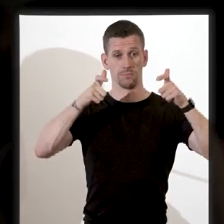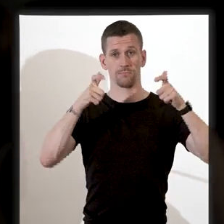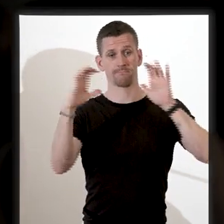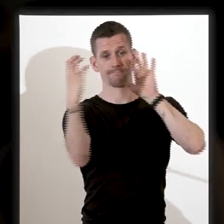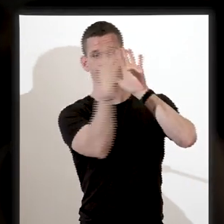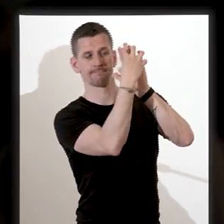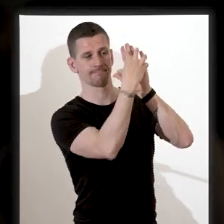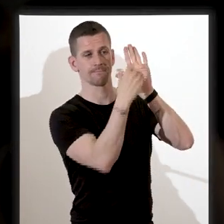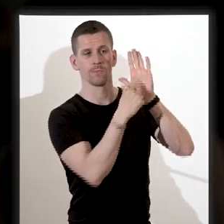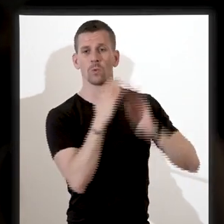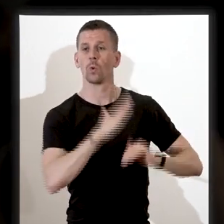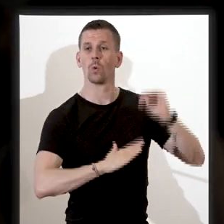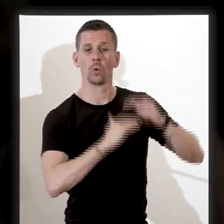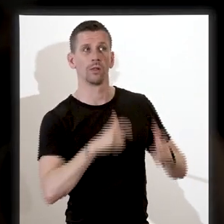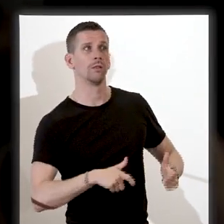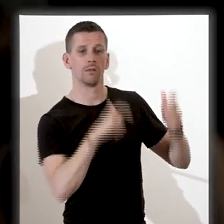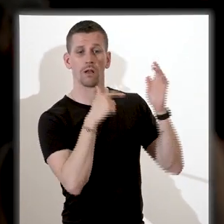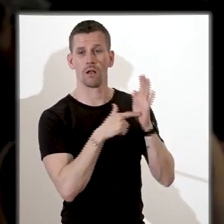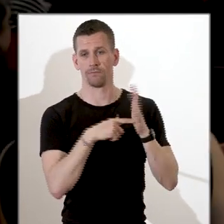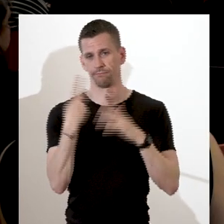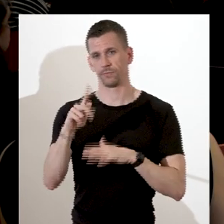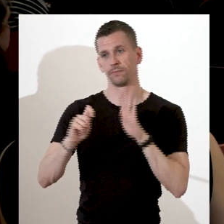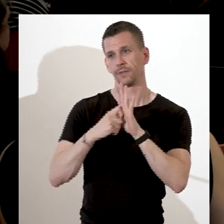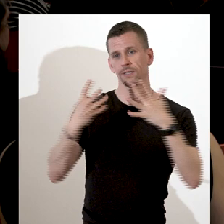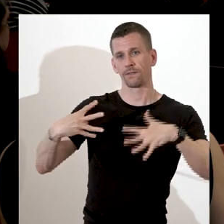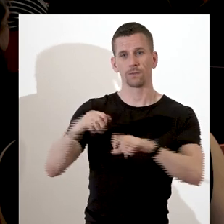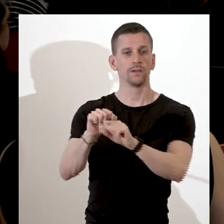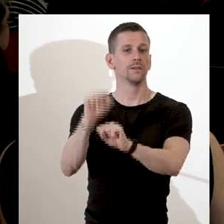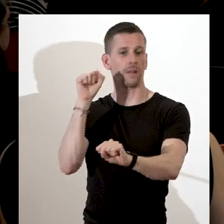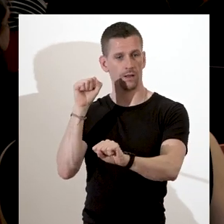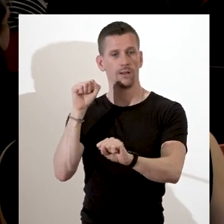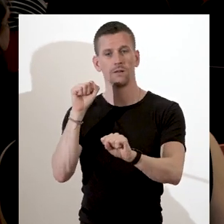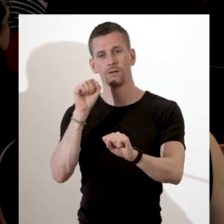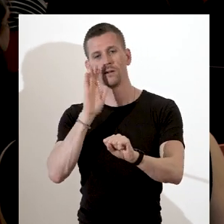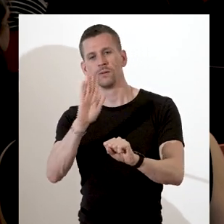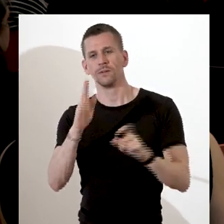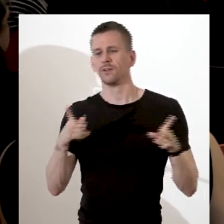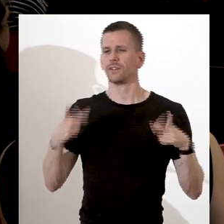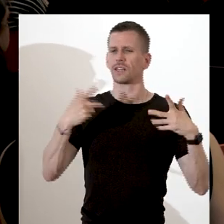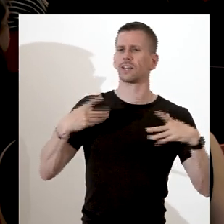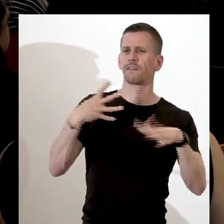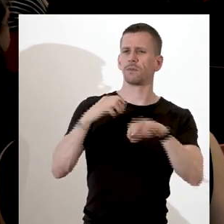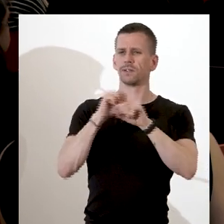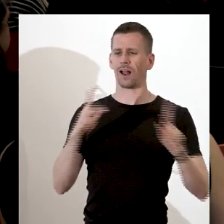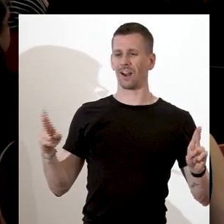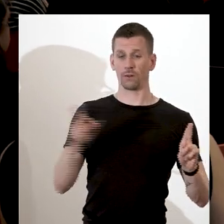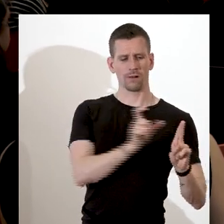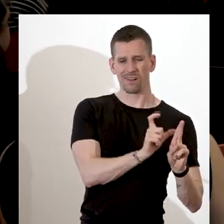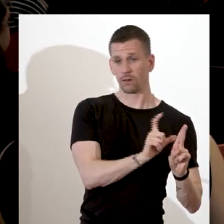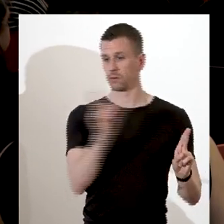du XVIIIe siècle, le long de l'allée Brancasse, c'est-à-dire entre le cours des 50 otages et la place du